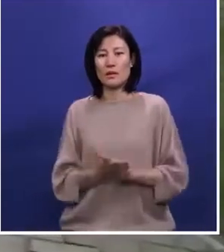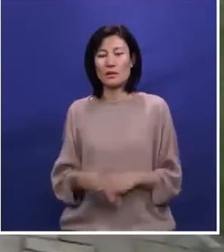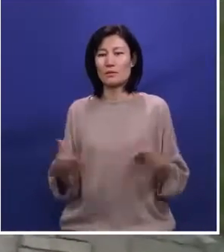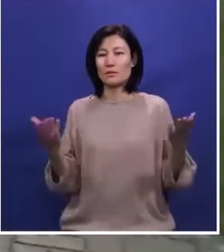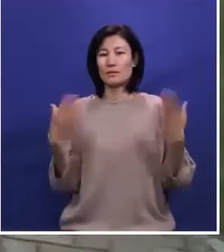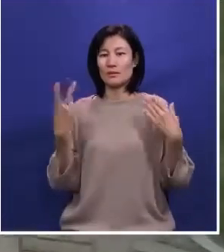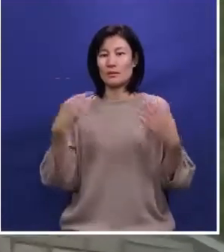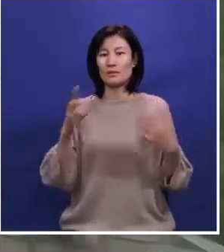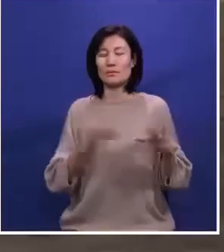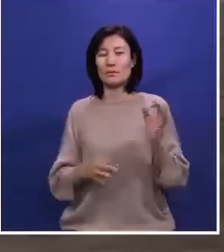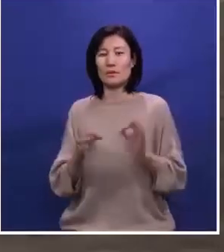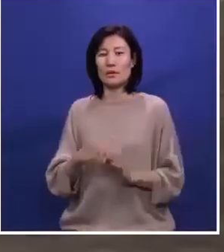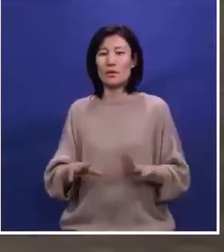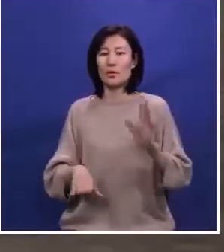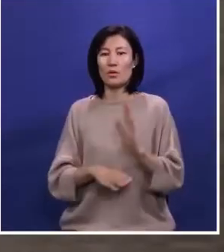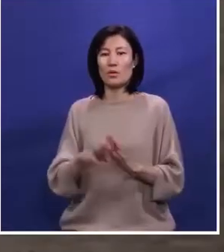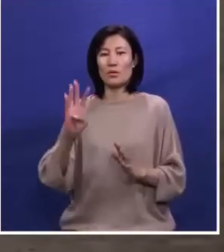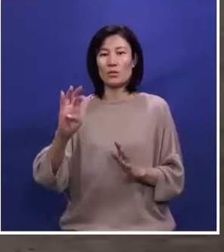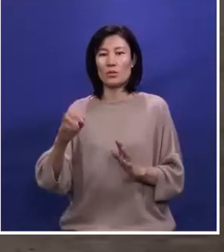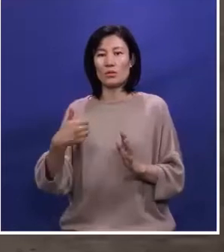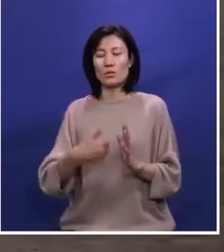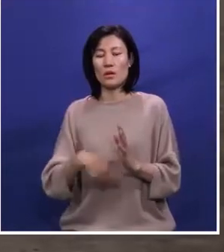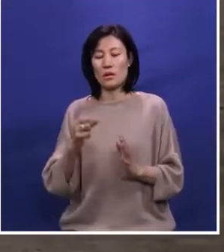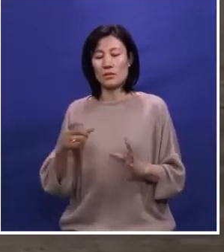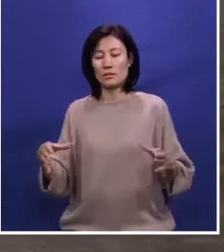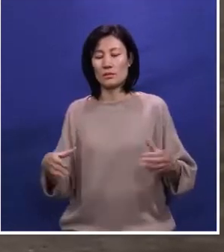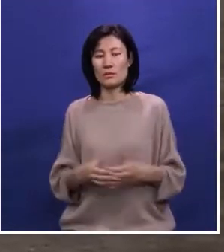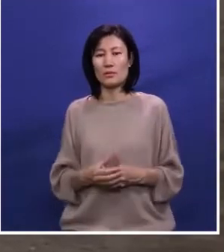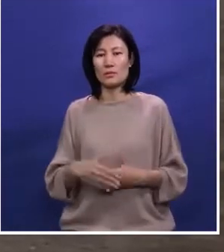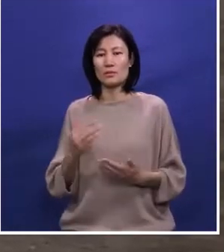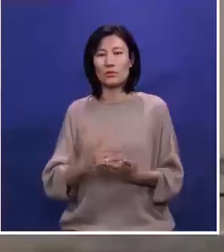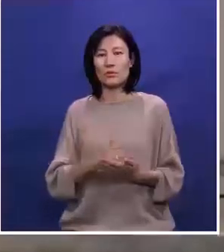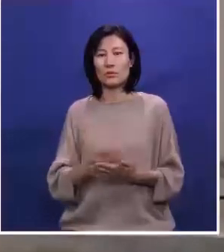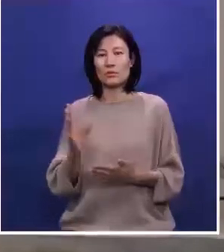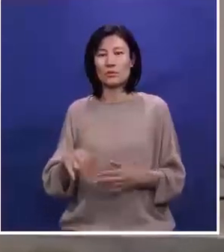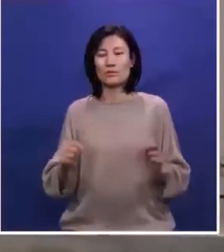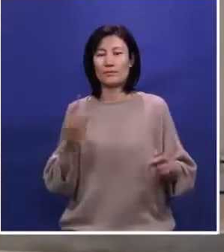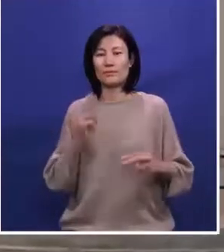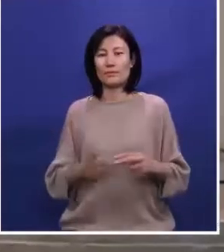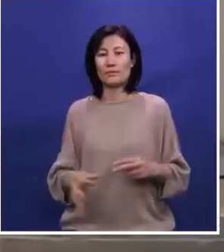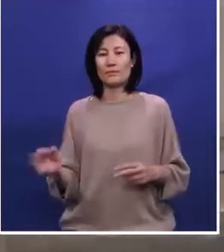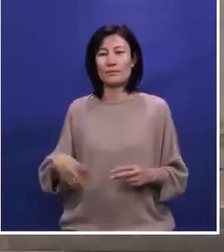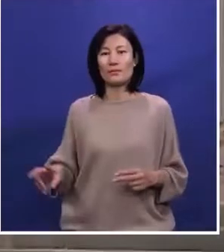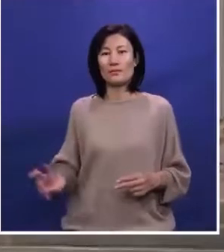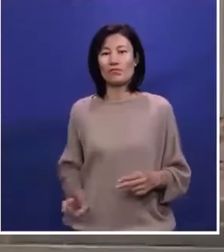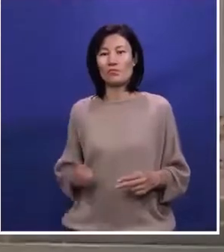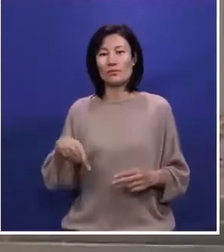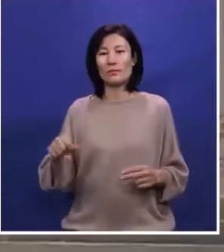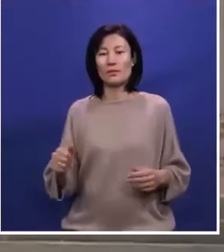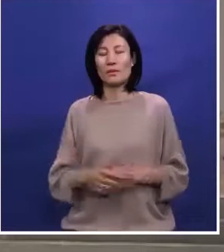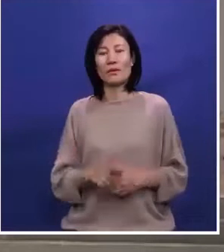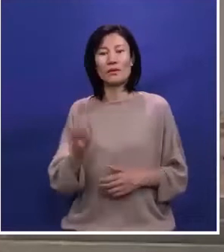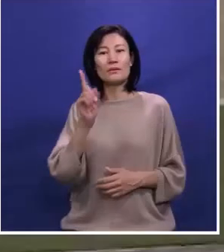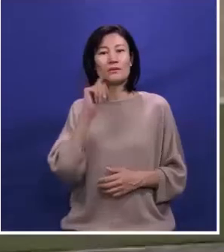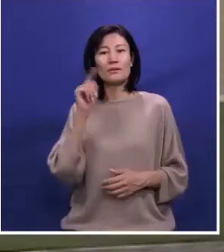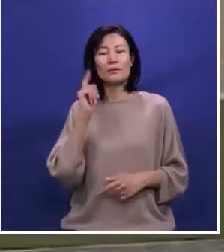Демалыс аумағындағы құрылысты көтеруге 400 адам жұмылдырылған, бірегей жобаның жай-жапсарына тоқталған өңір басшысы қаланы жасыл